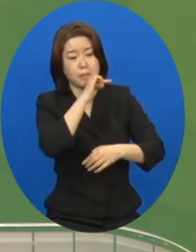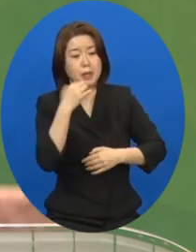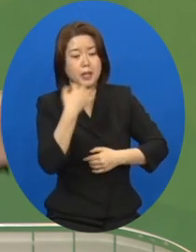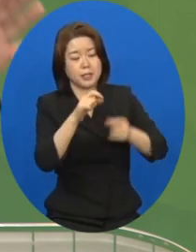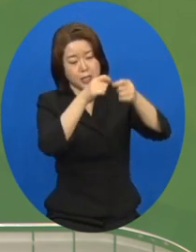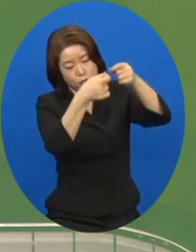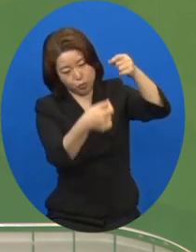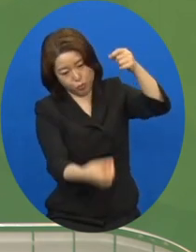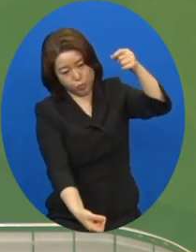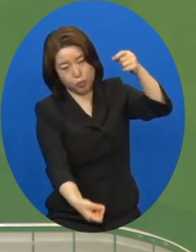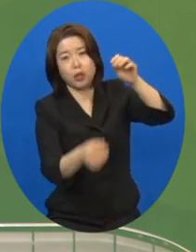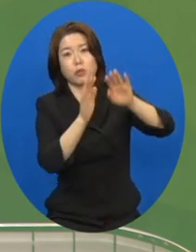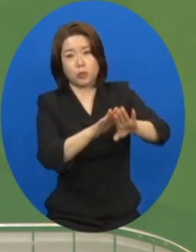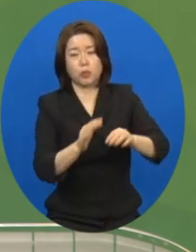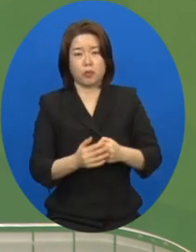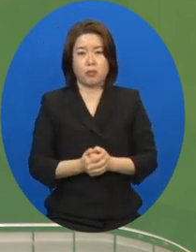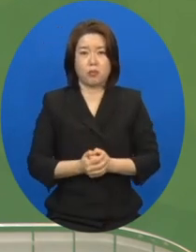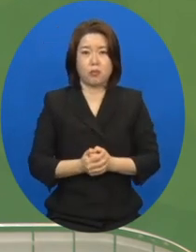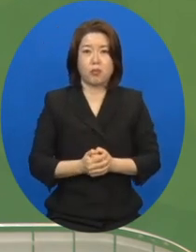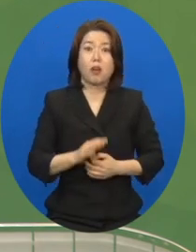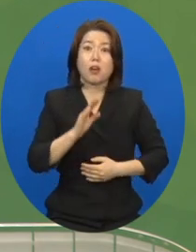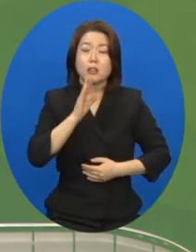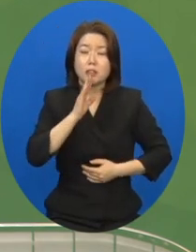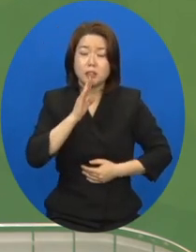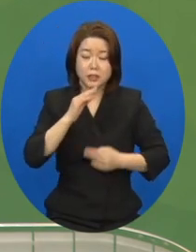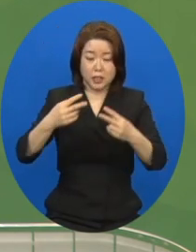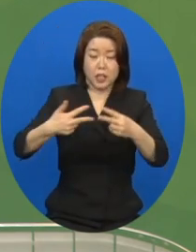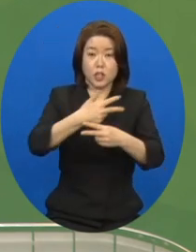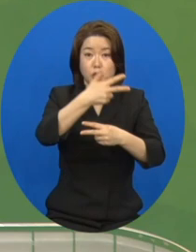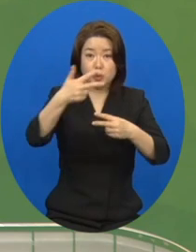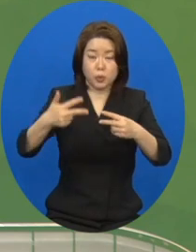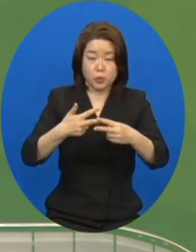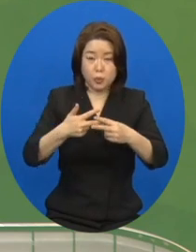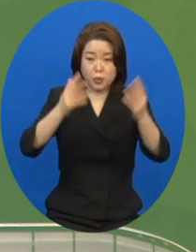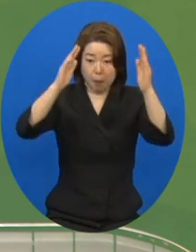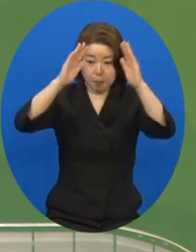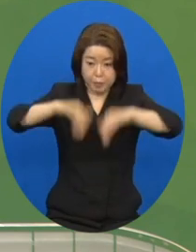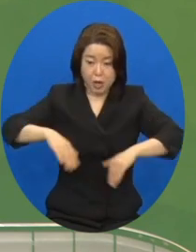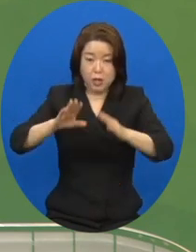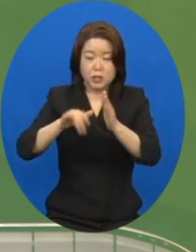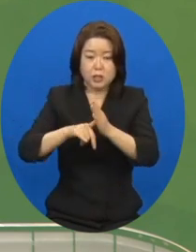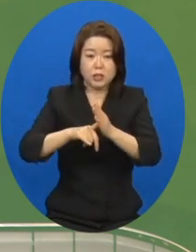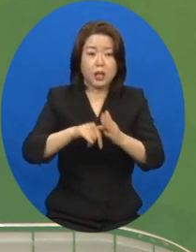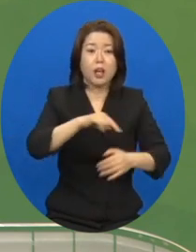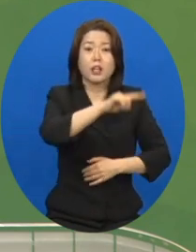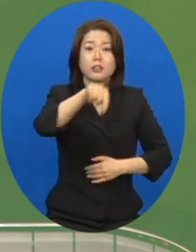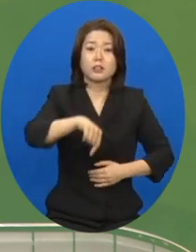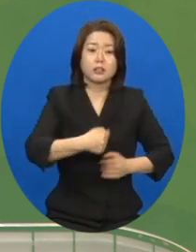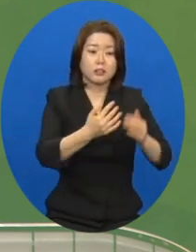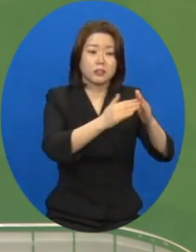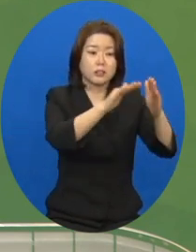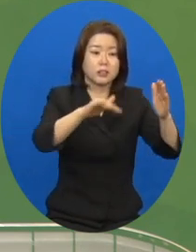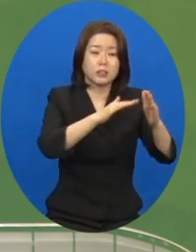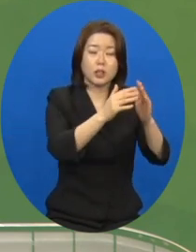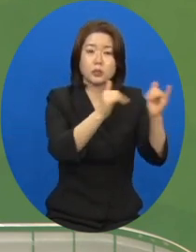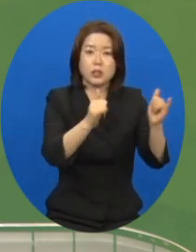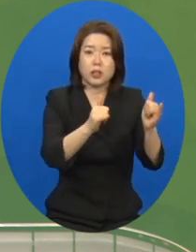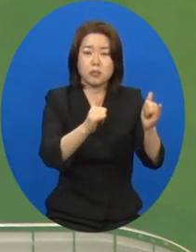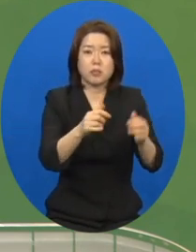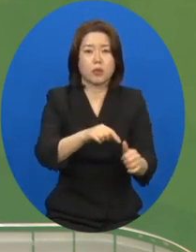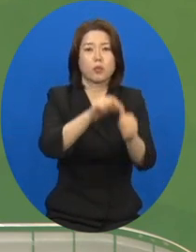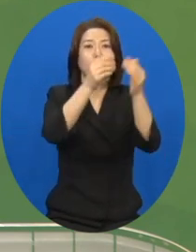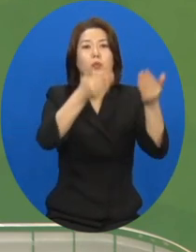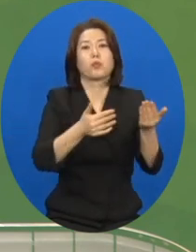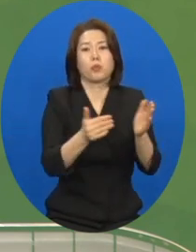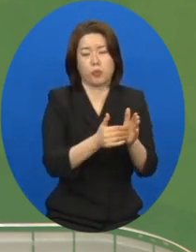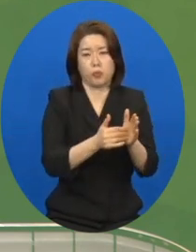그리고 진짜 여리고성이 무너질 때 라합과 그 집안 사람은 건짐을 받았습니다. 그러나 그거